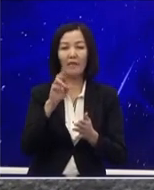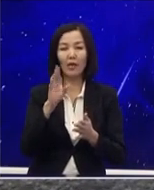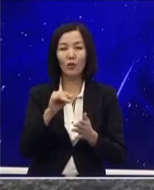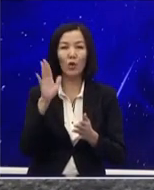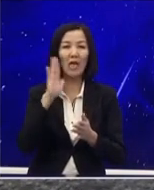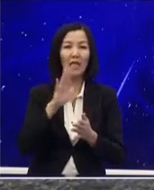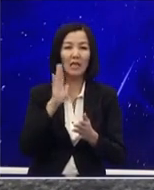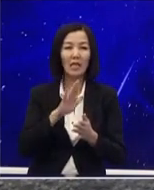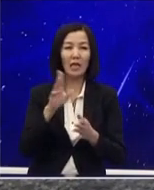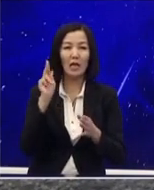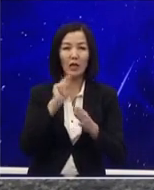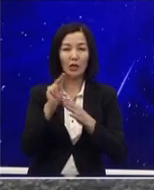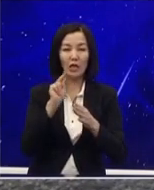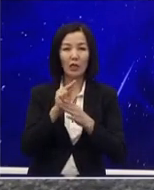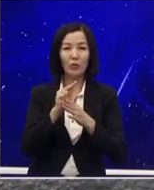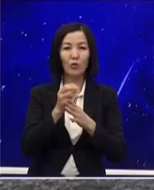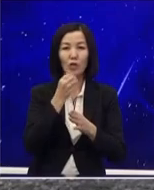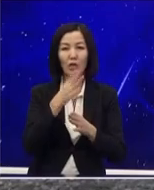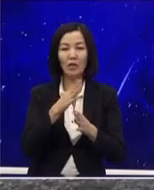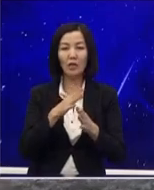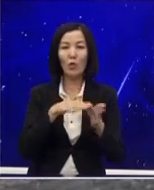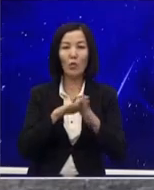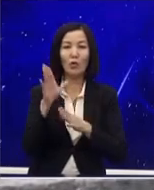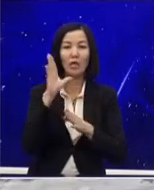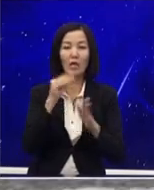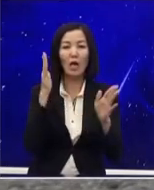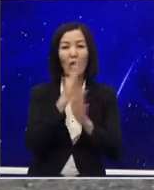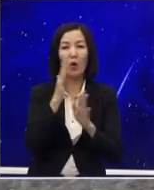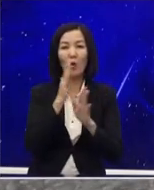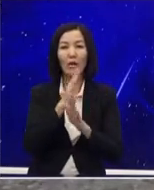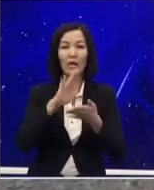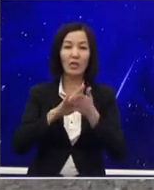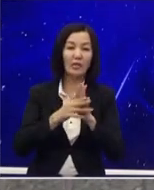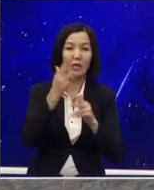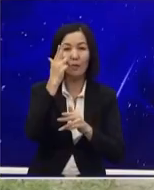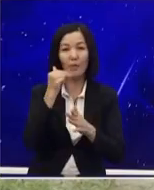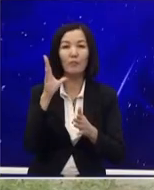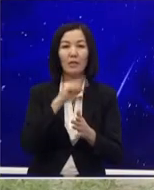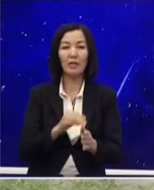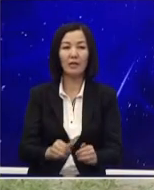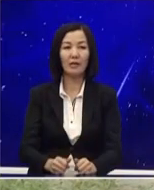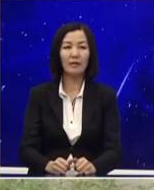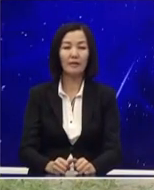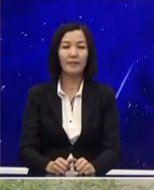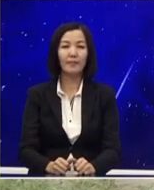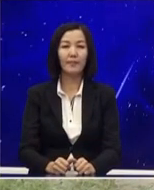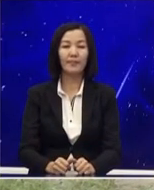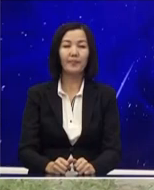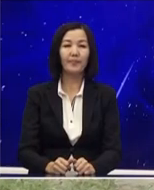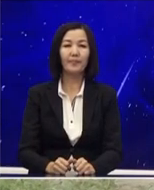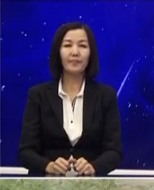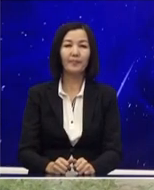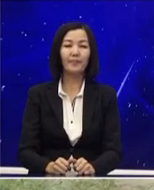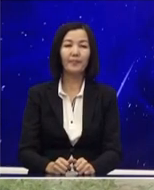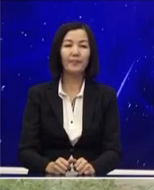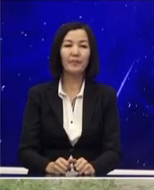иттер өздерін жаттығу барысында жақсы көрсетеді. Ауа райы жағдайына да тез бейімделгіш дейді кинологтар. Мы воспитываем с